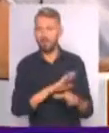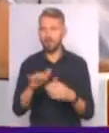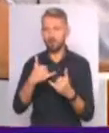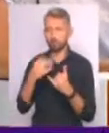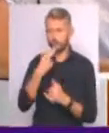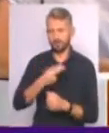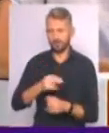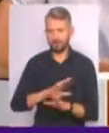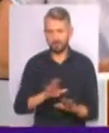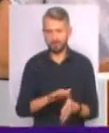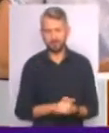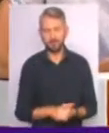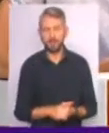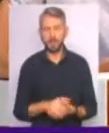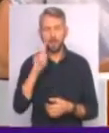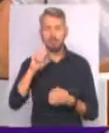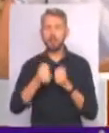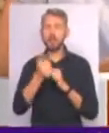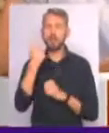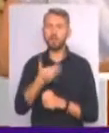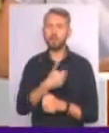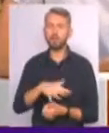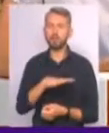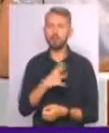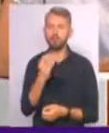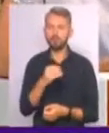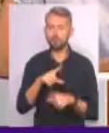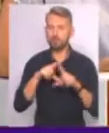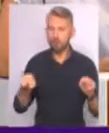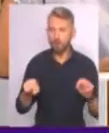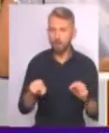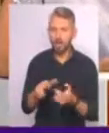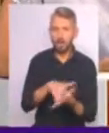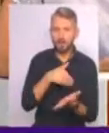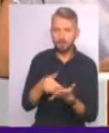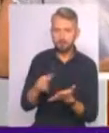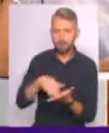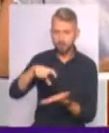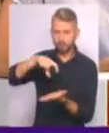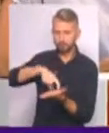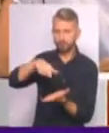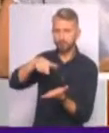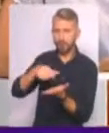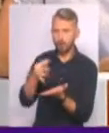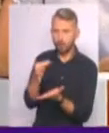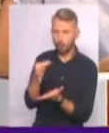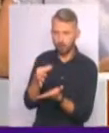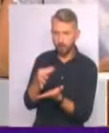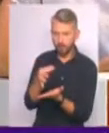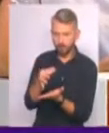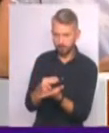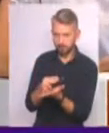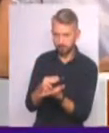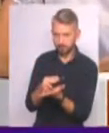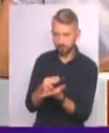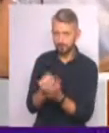Не жовтеньке сало. Случае. Пам'ятаєте, от коли ми були ще в школі, масло таким пробойничком, таке кругленьке, да. Оце така доза,